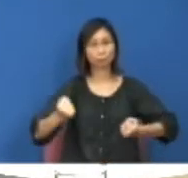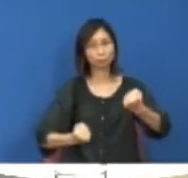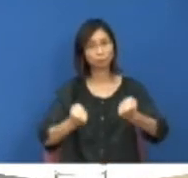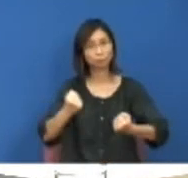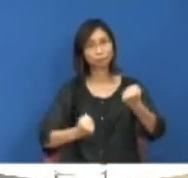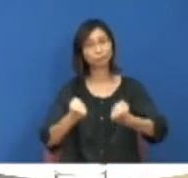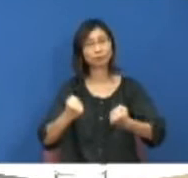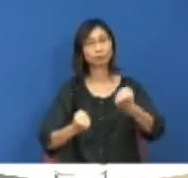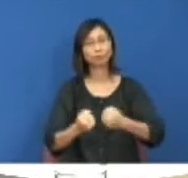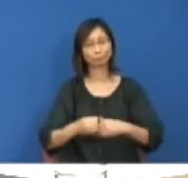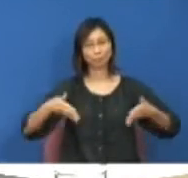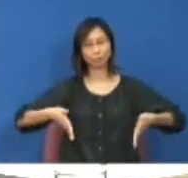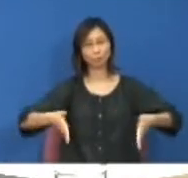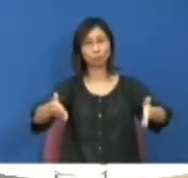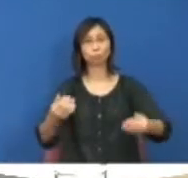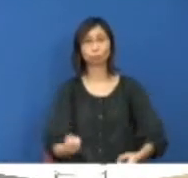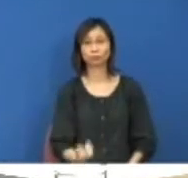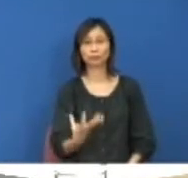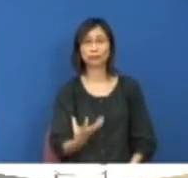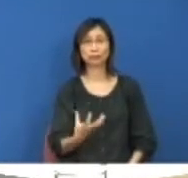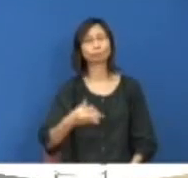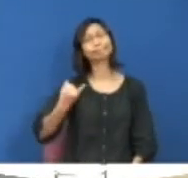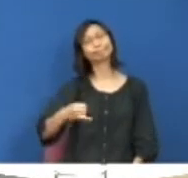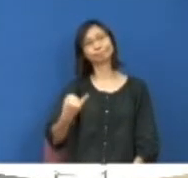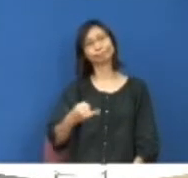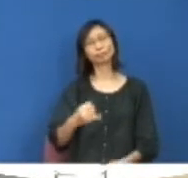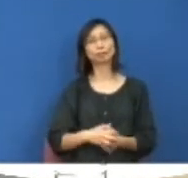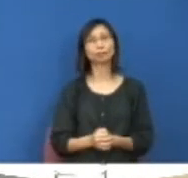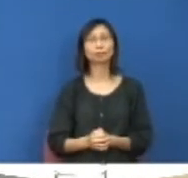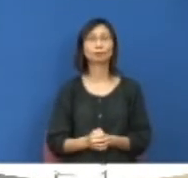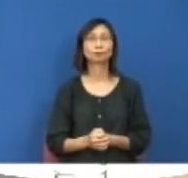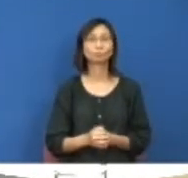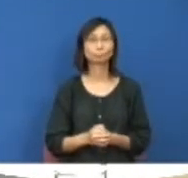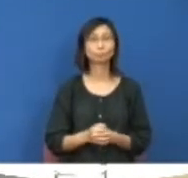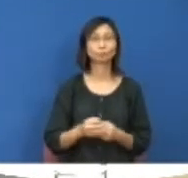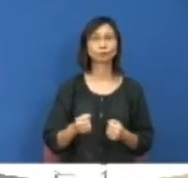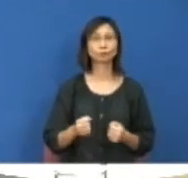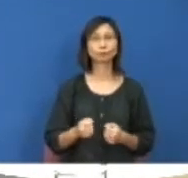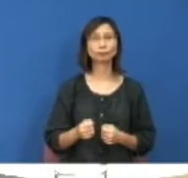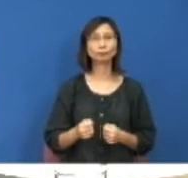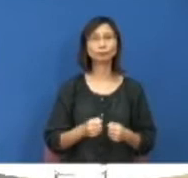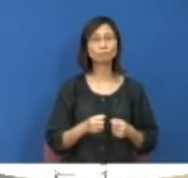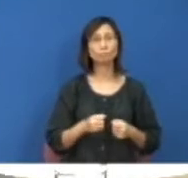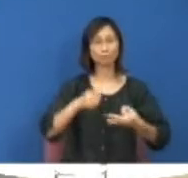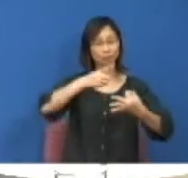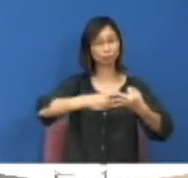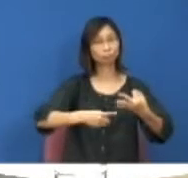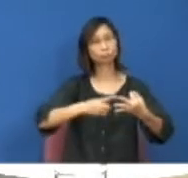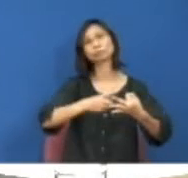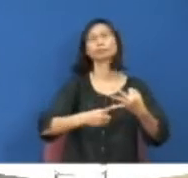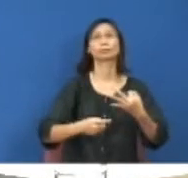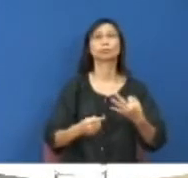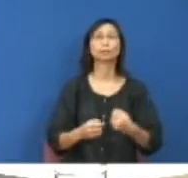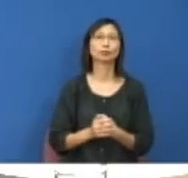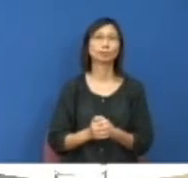咪嗰條路燒唔到啦嘛，咁用汽車啦，所以不一而足嘅。或者呢、這個莫洛托夫雞尾